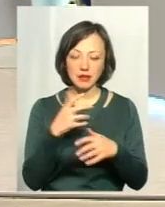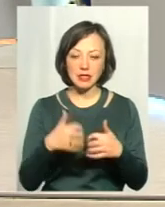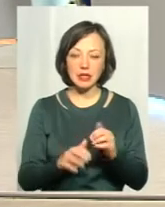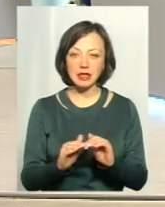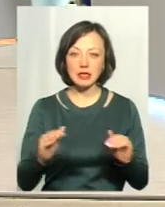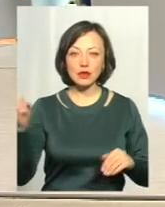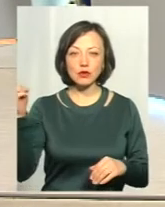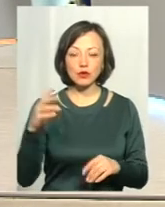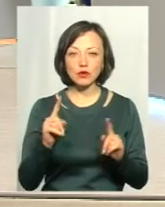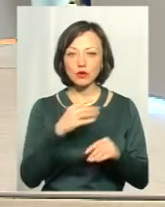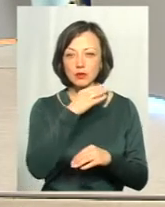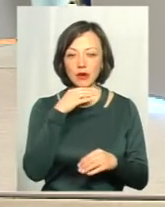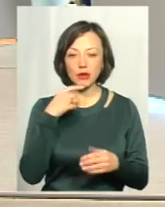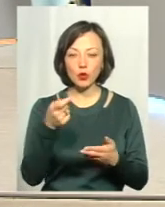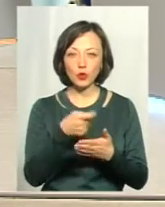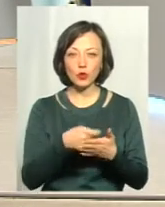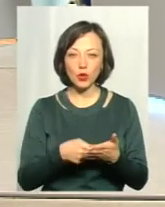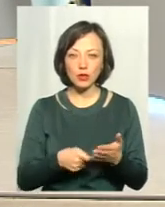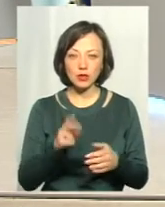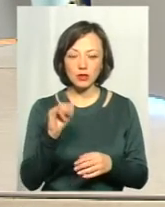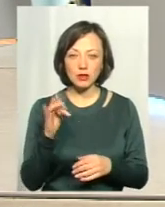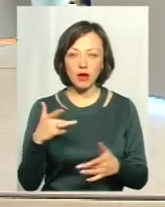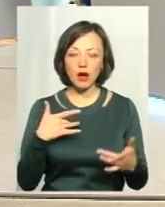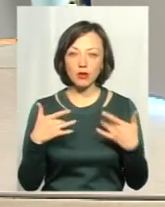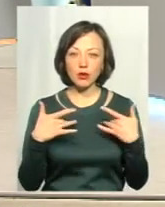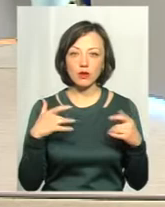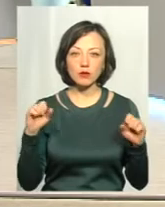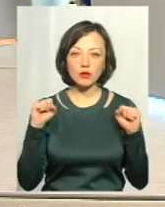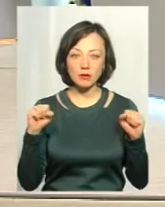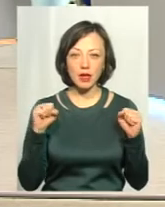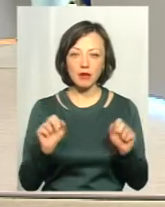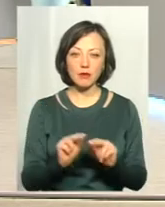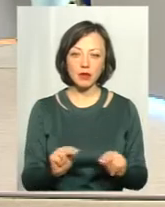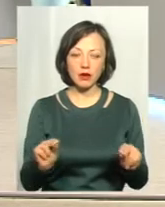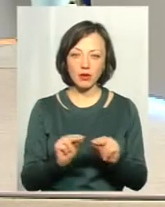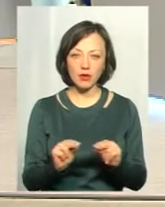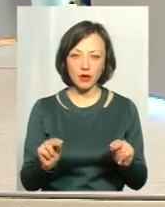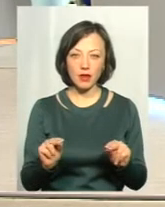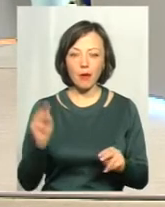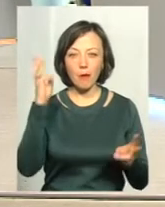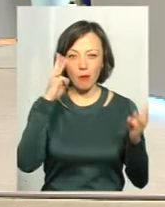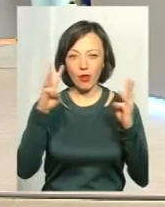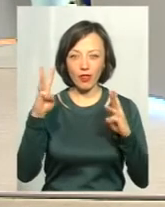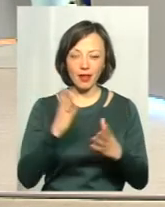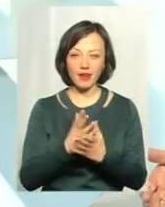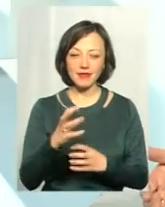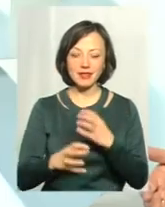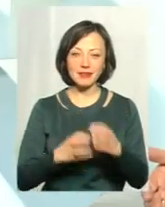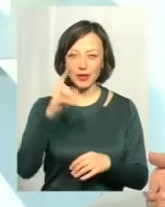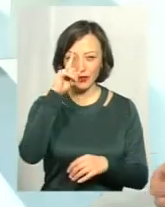дітей сонця дуже багато художників, от, акторів, спортсменів і педагогів. Навіть от, моделі є навіть модель,